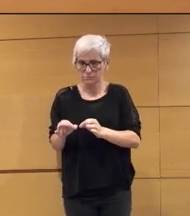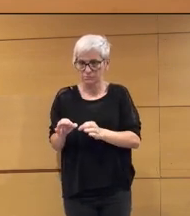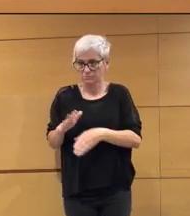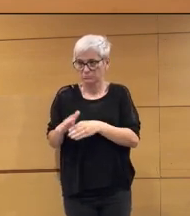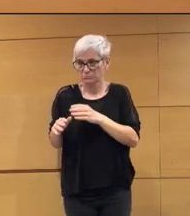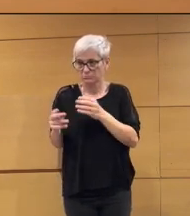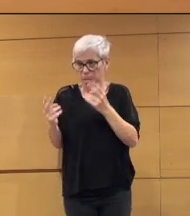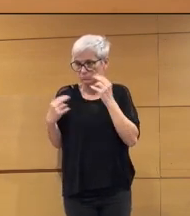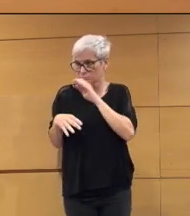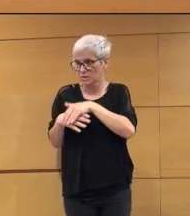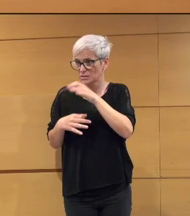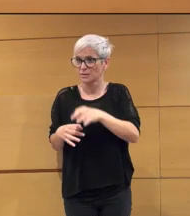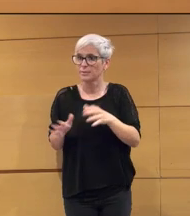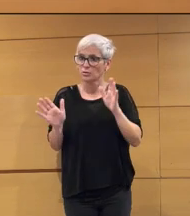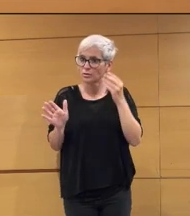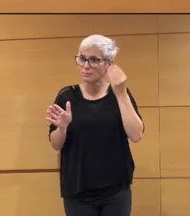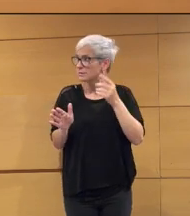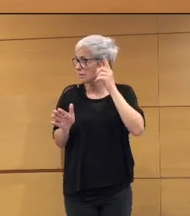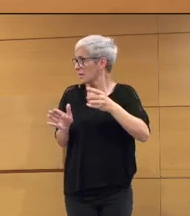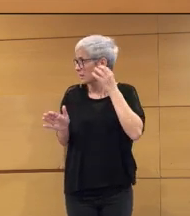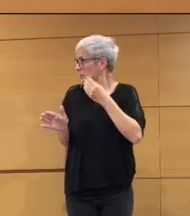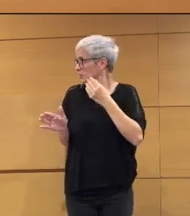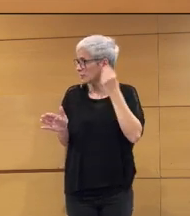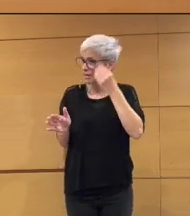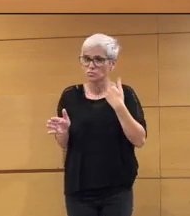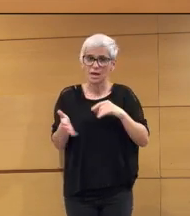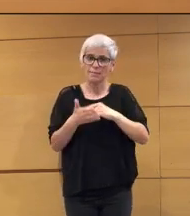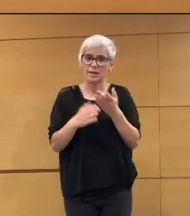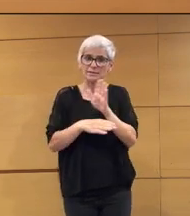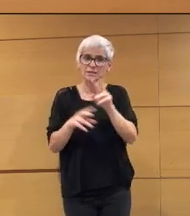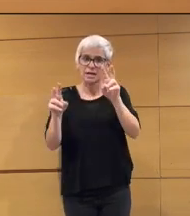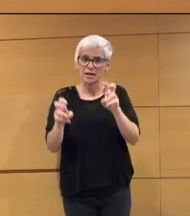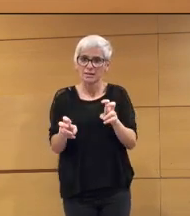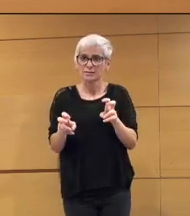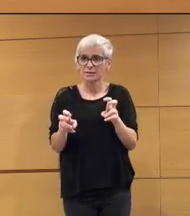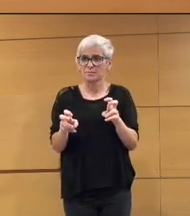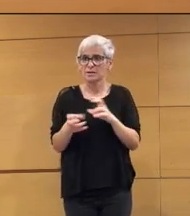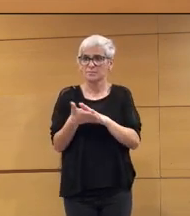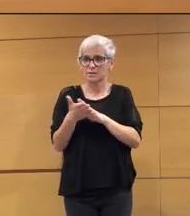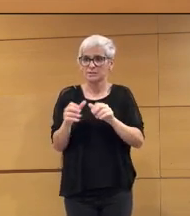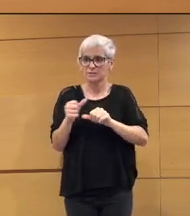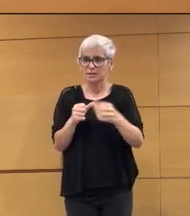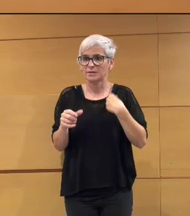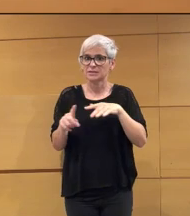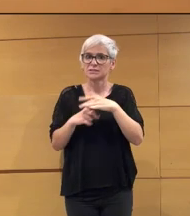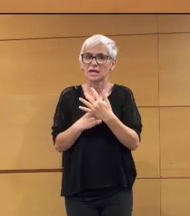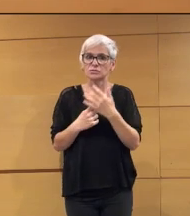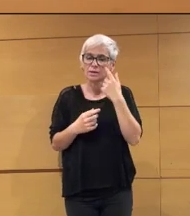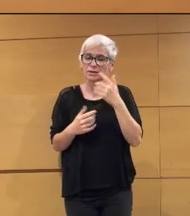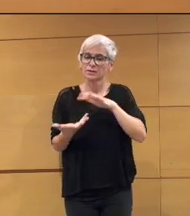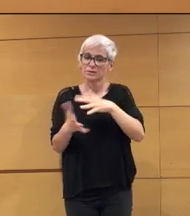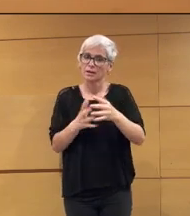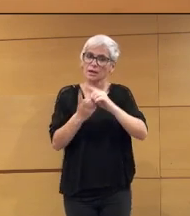directora crec que ja ha agafat el guà, no? I és un tema que plantejarà el CETIT i per si en aquests casos podem canviar,